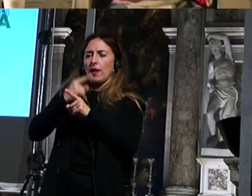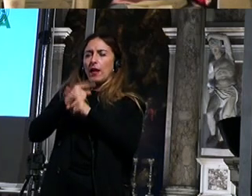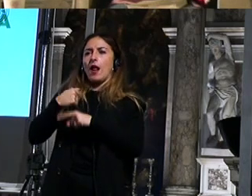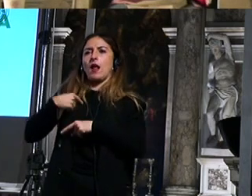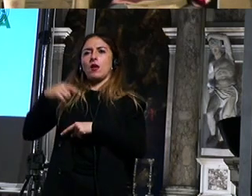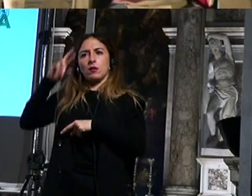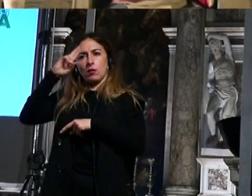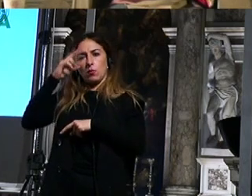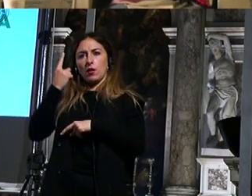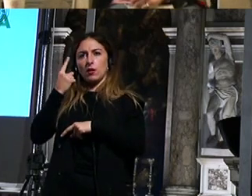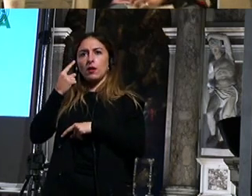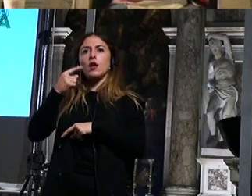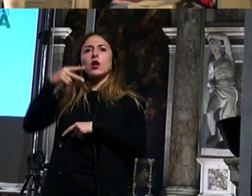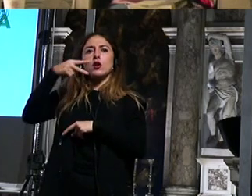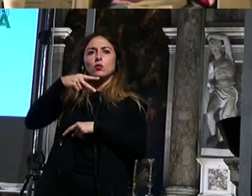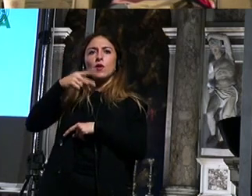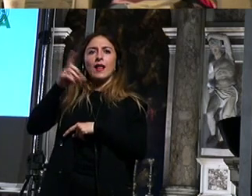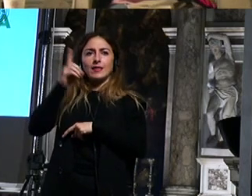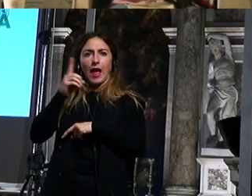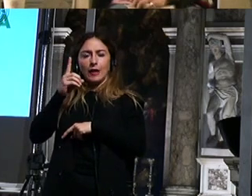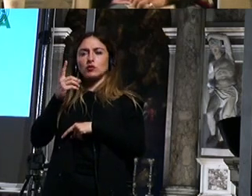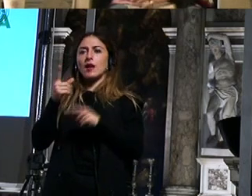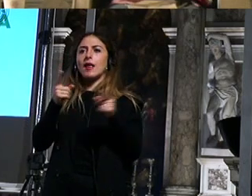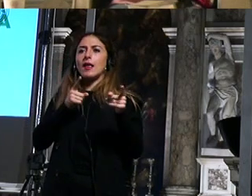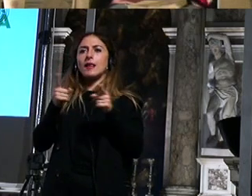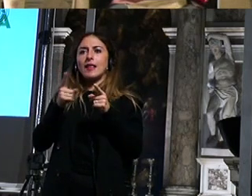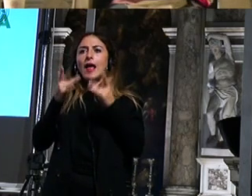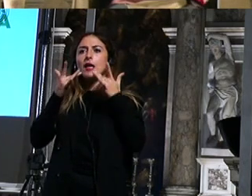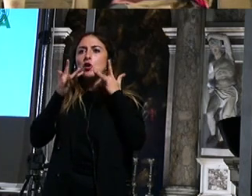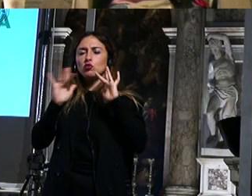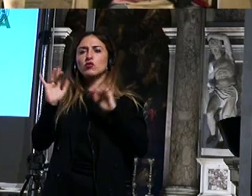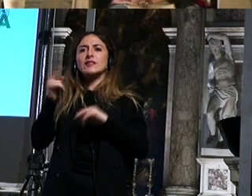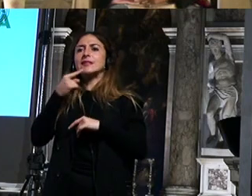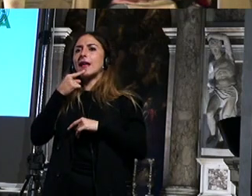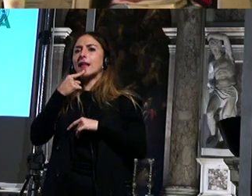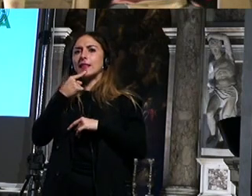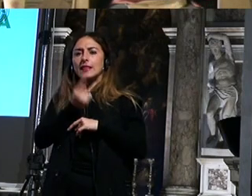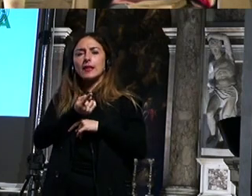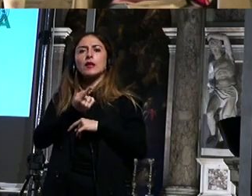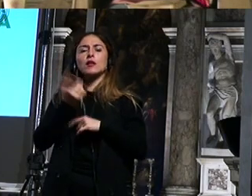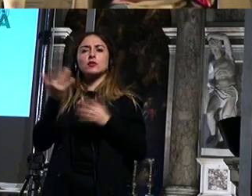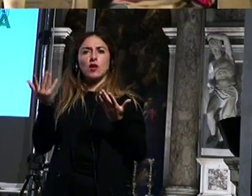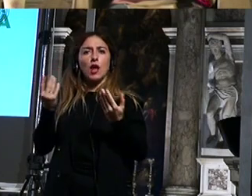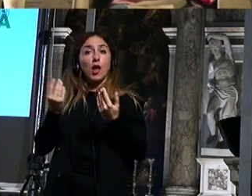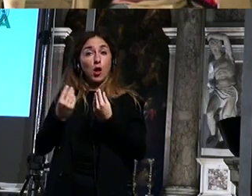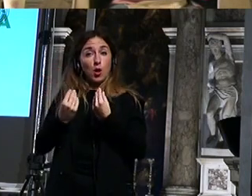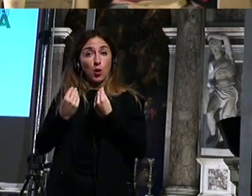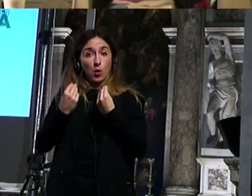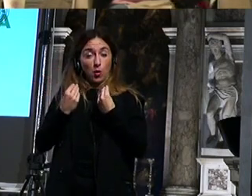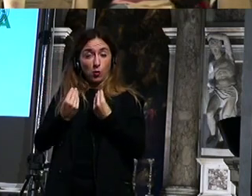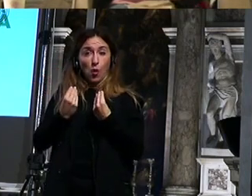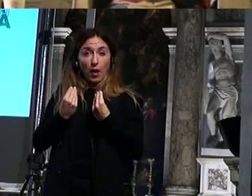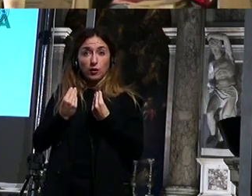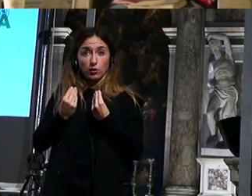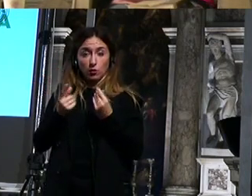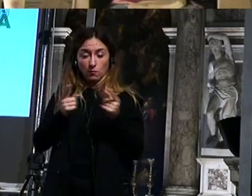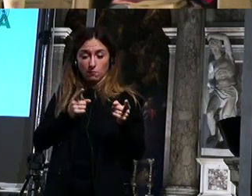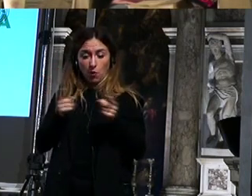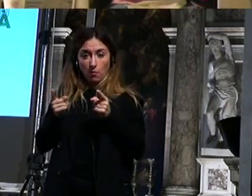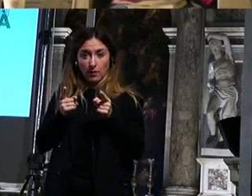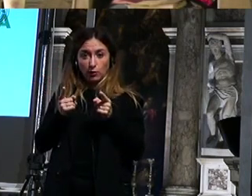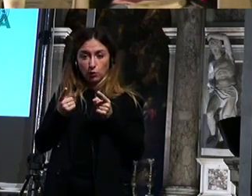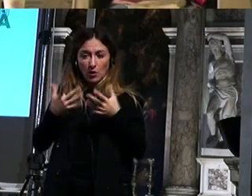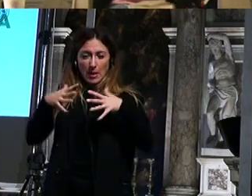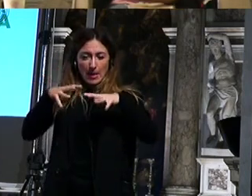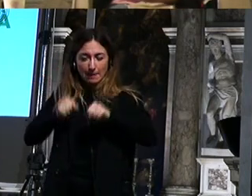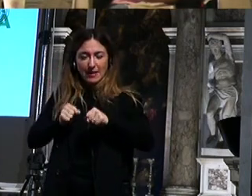che Newland Archer, nell'Età dell'innocenza, a un certo punto dice che quando si è impegnati a fare ciò